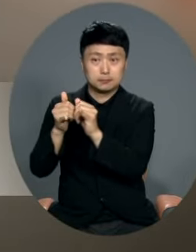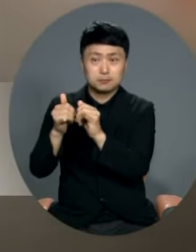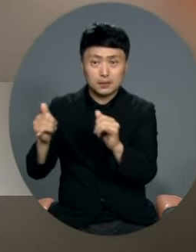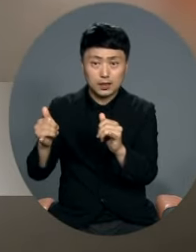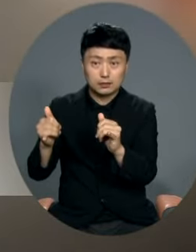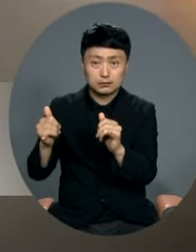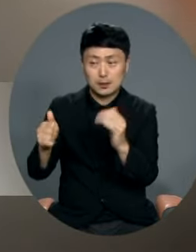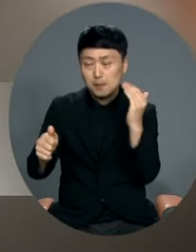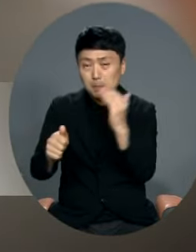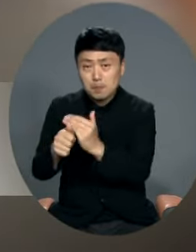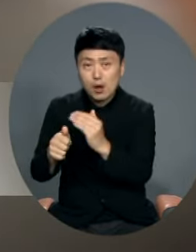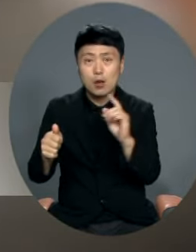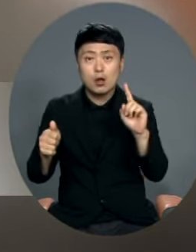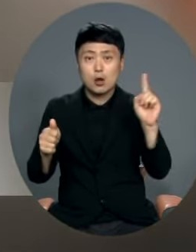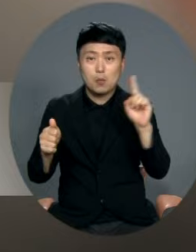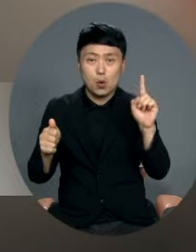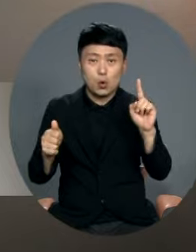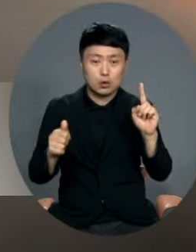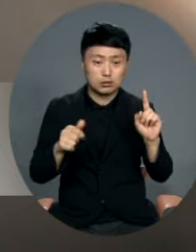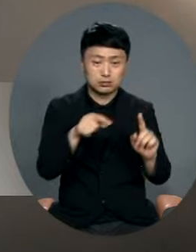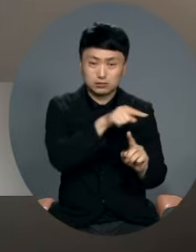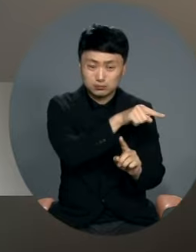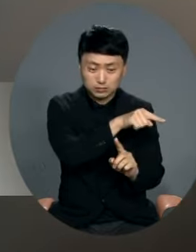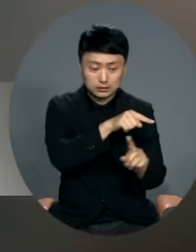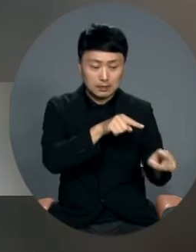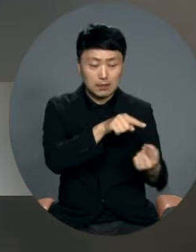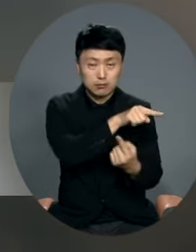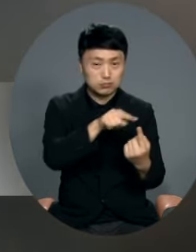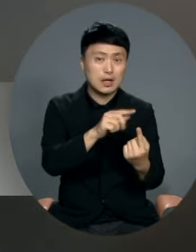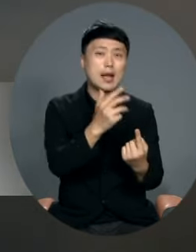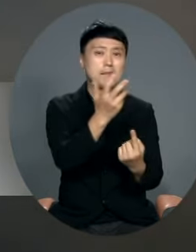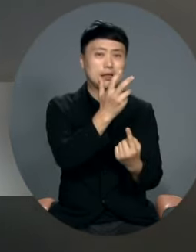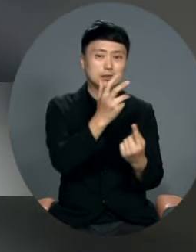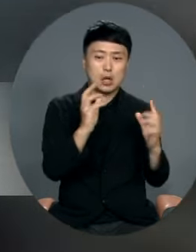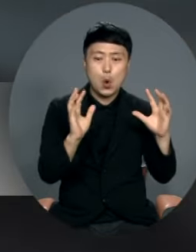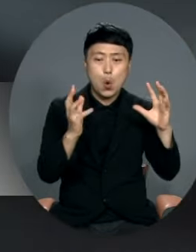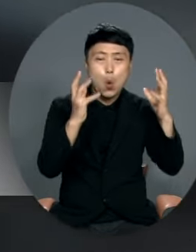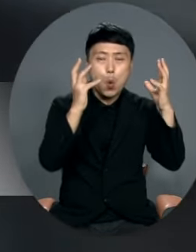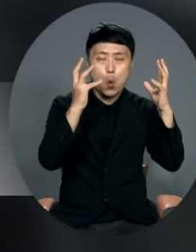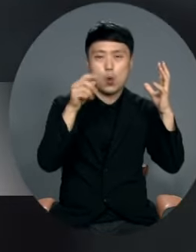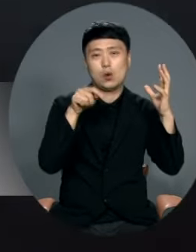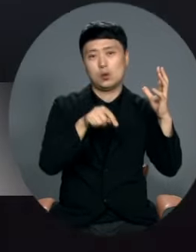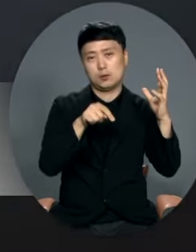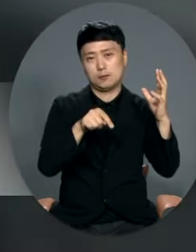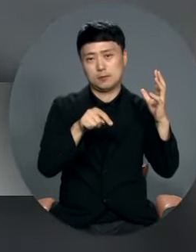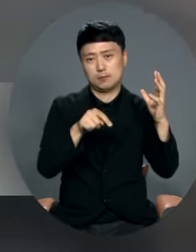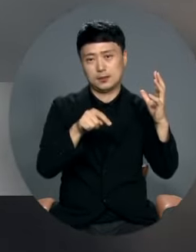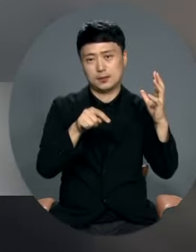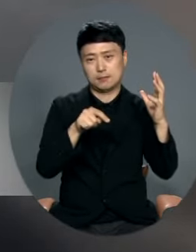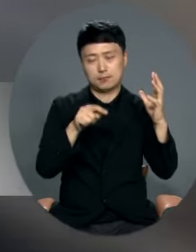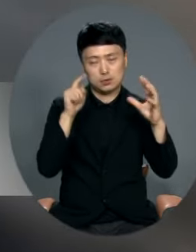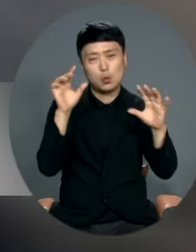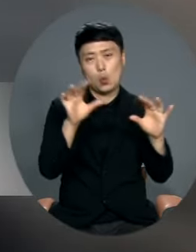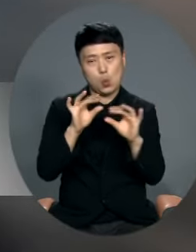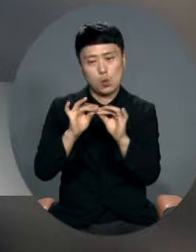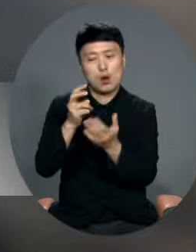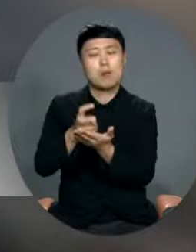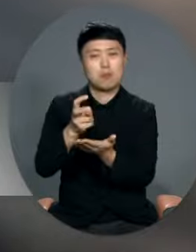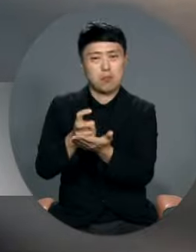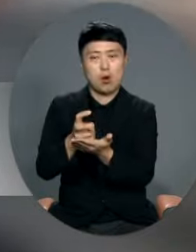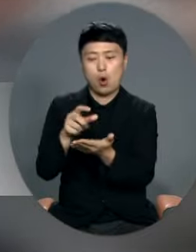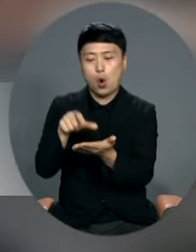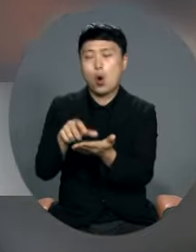결의는 주식 총수의 100분의 80 이상 찬성이 있어야 한다는 이른바 초다수 결의제 정관 조항을